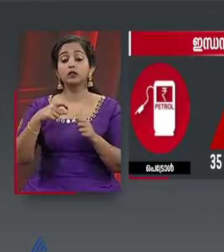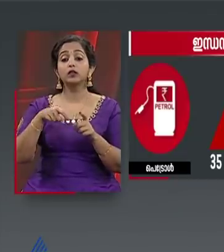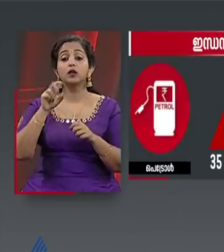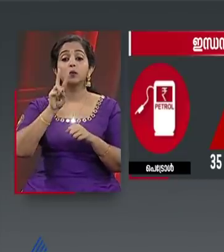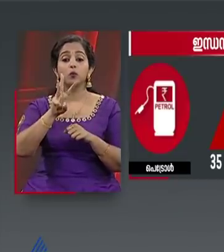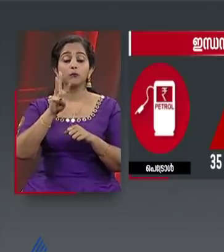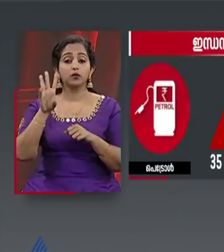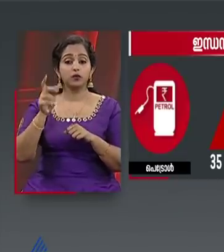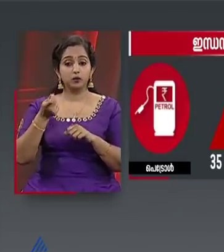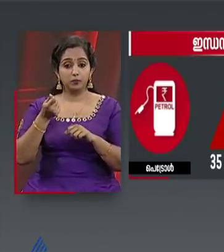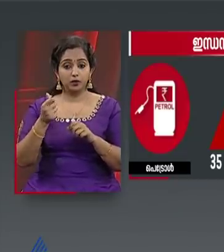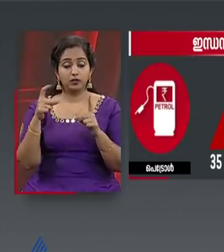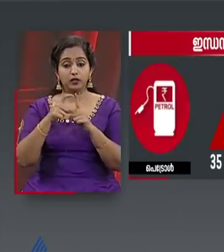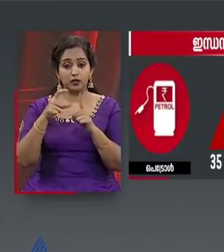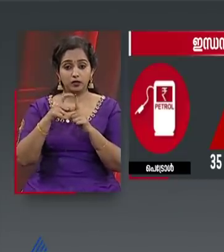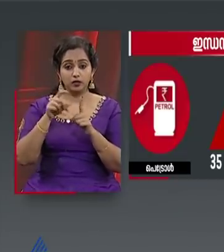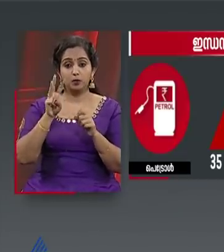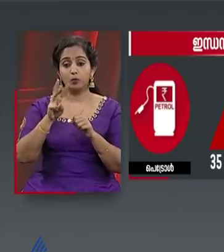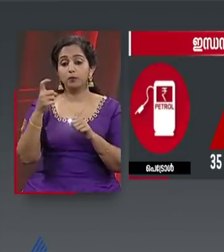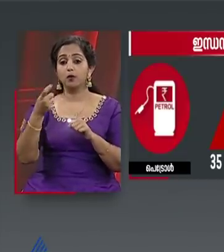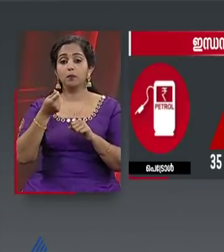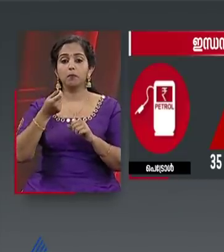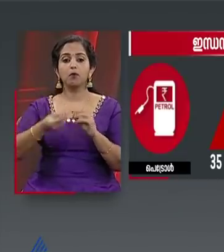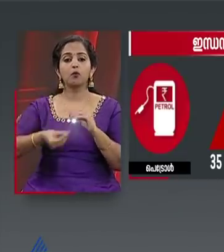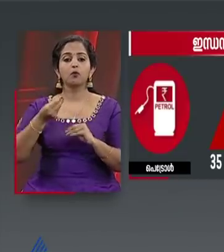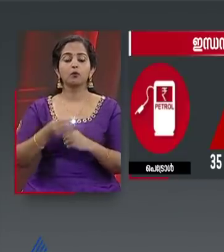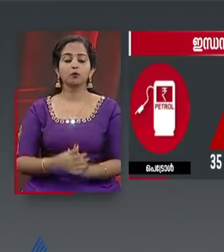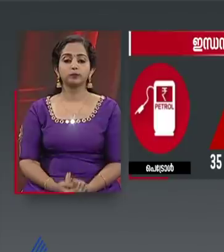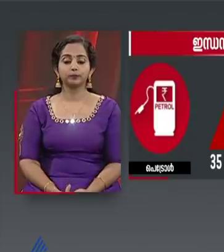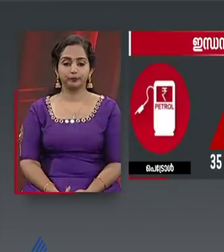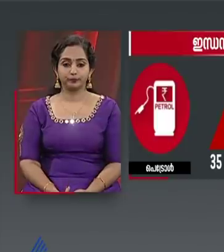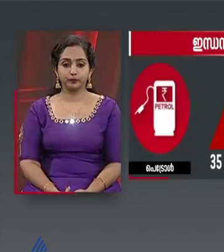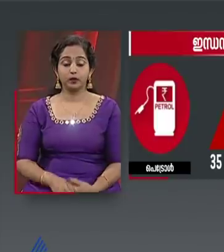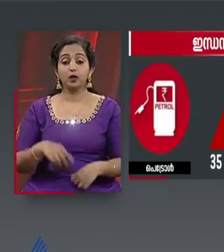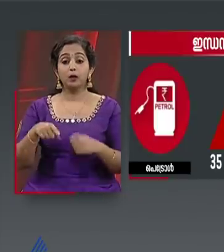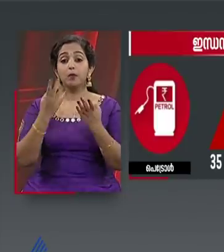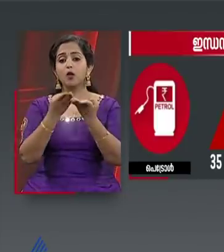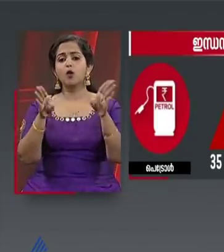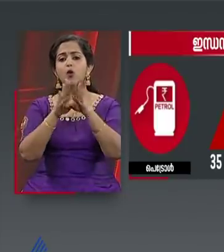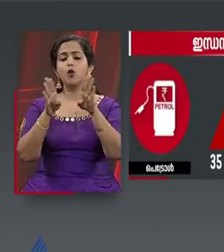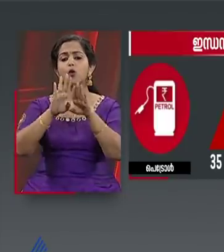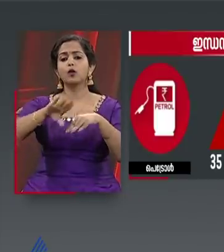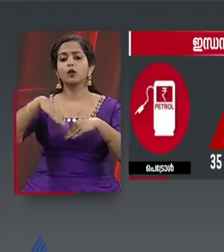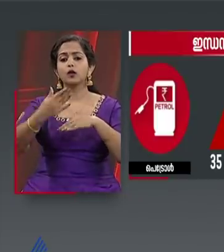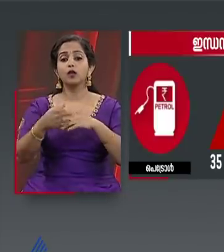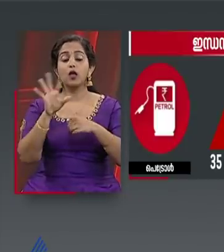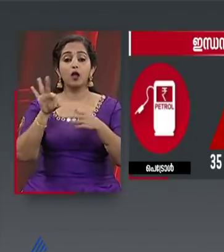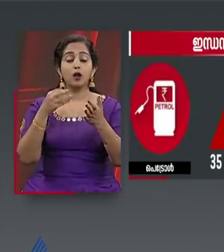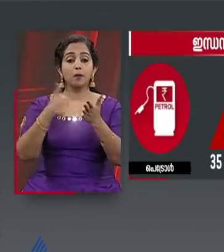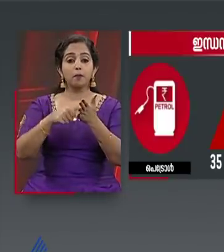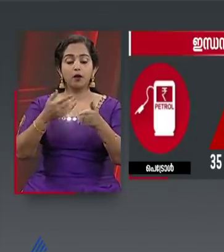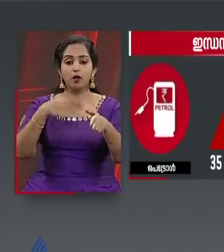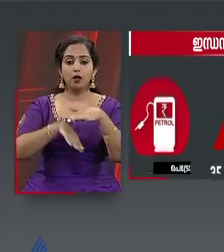കൂടി. ഒരാഴ്ചക്കിടെ 3rd വർധനയാണിത്. ലോക്ക്ഡൌണിന് ശേഷമുള്ള 8 മാസത്തിനിടെ പെട്രോളിനും ഡീസലിനും 16 രൂപ വീതമാണ്